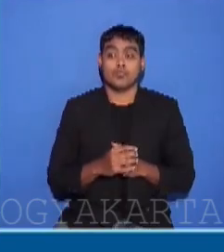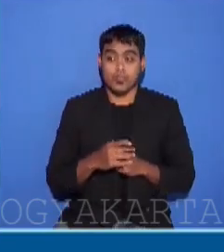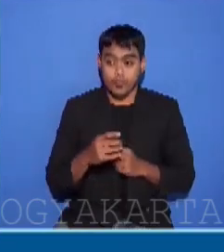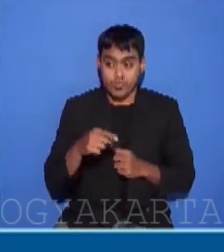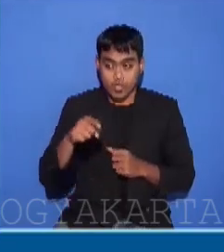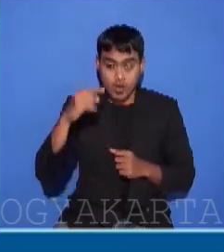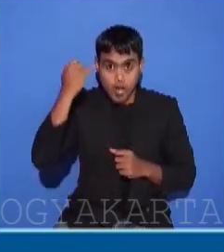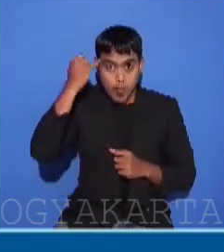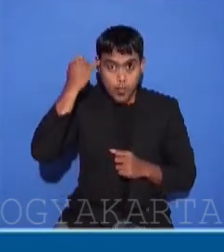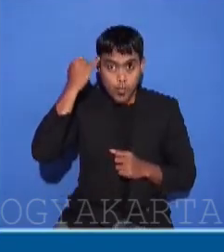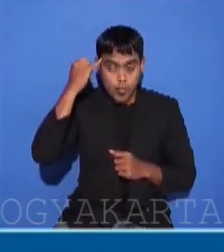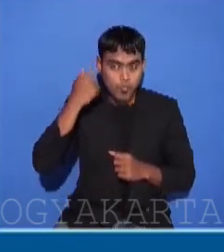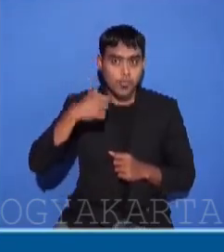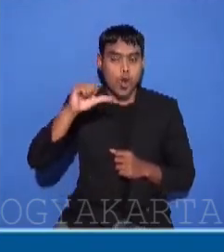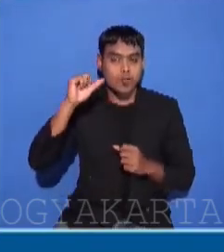lokal